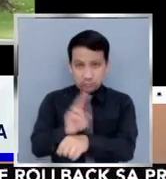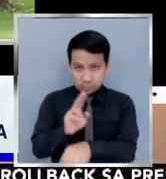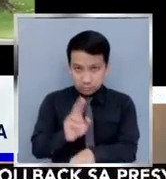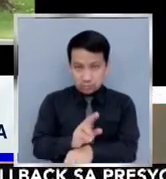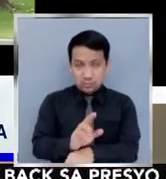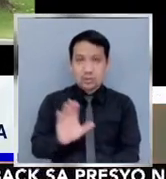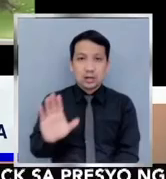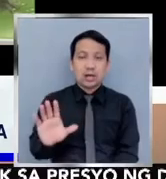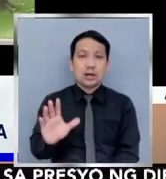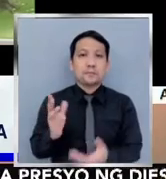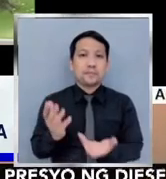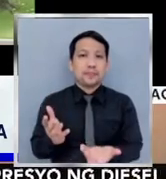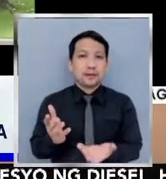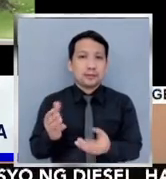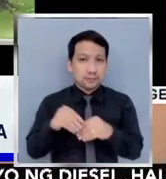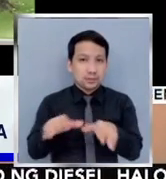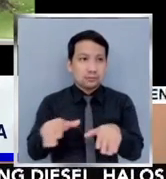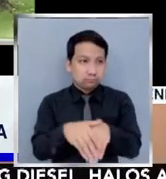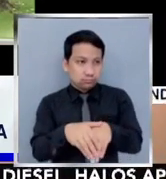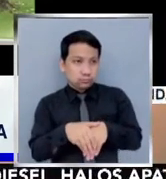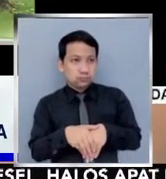sa pagpapatahimik ng ilang mga